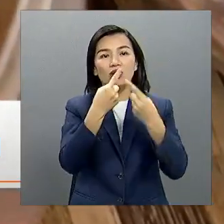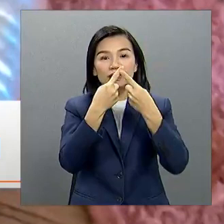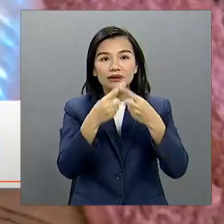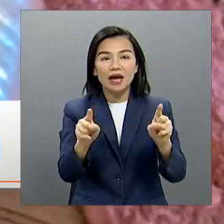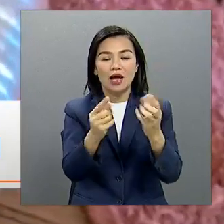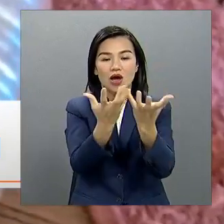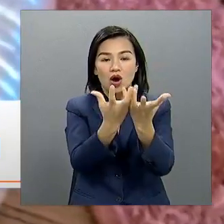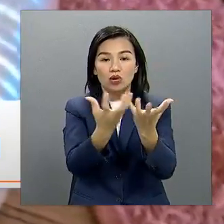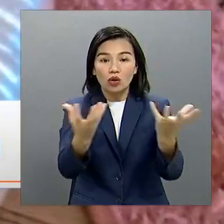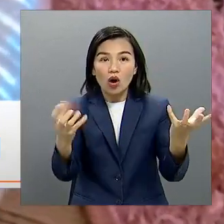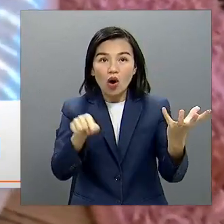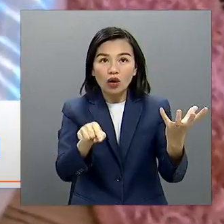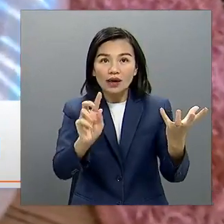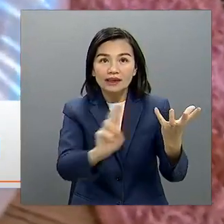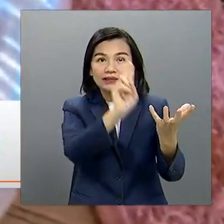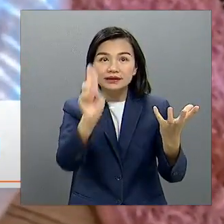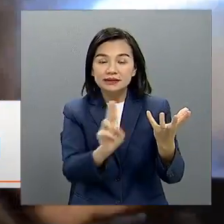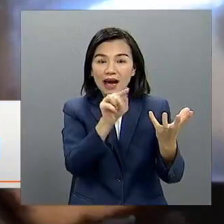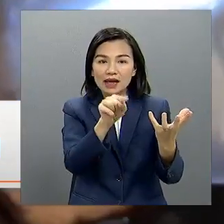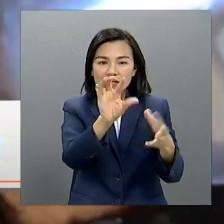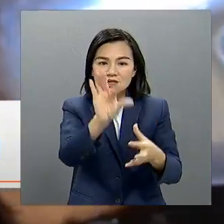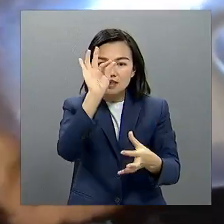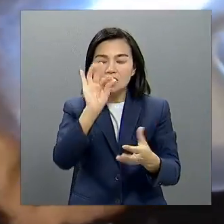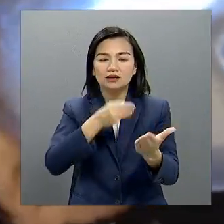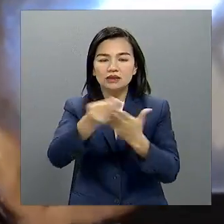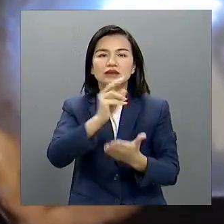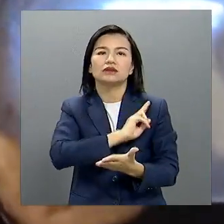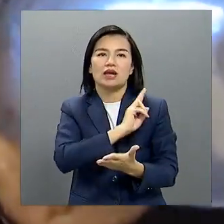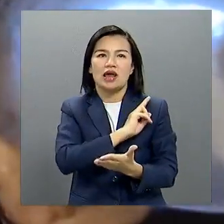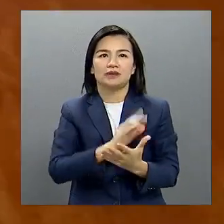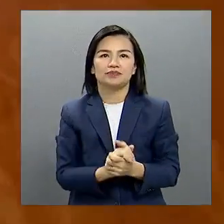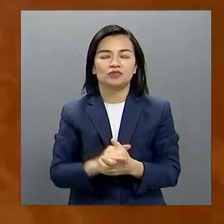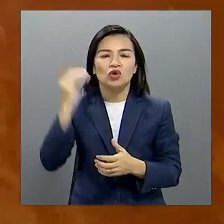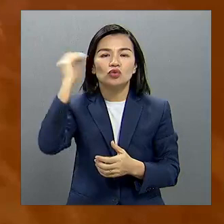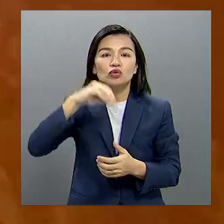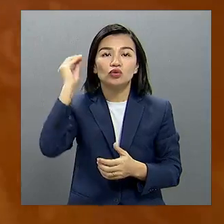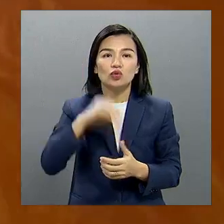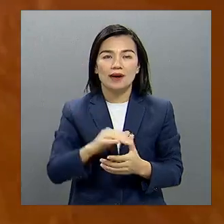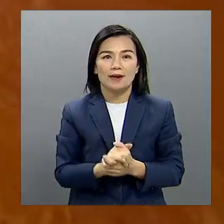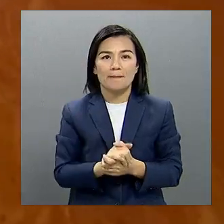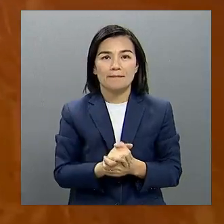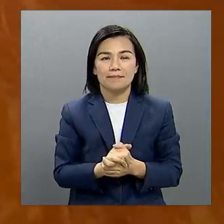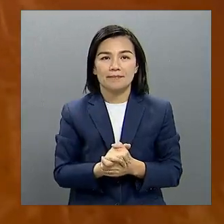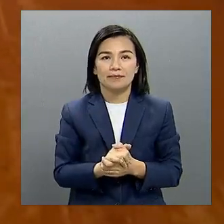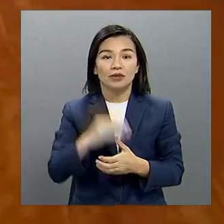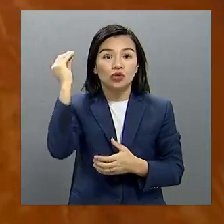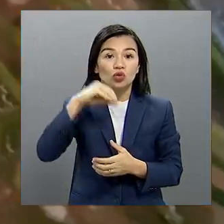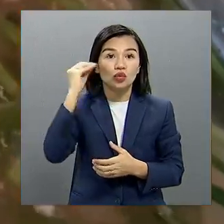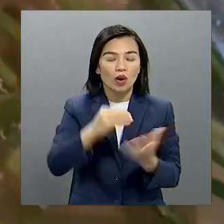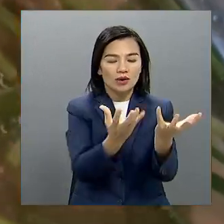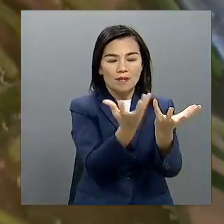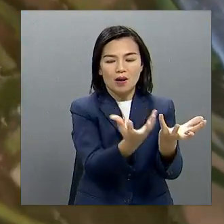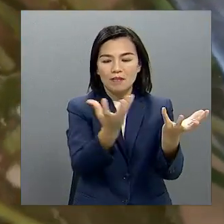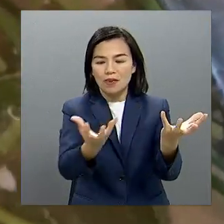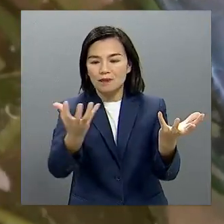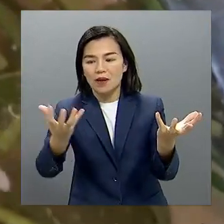วัตถุดิบที่ต้องใช้อันนี้เขาไปเลือกเองทุกวันเลยครับ เมนูทุกวันฮะชมัยพรเชอร์สารครับเขาบอกว่ามีเยอะแยะมากมายหลากหลายเปลี่ยนกันไปนะ